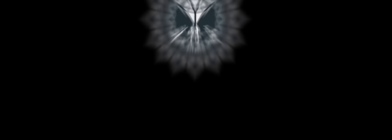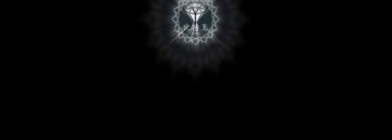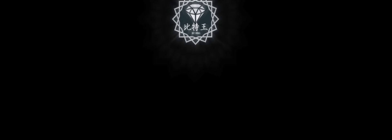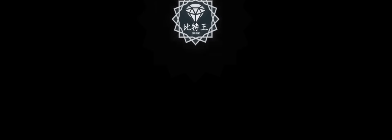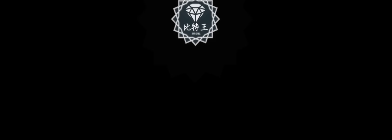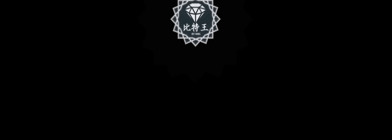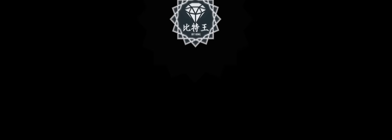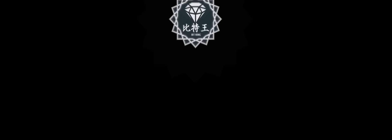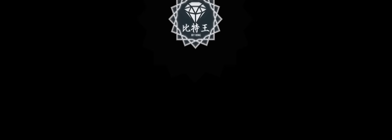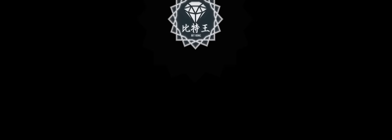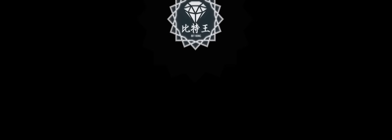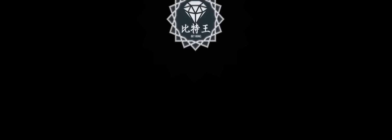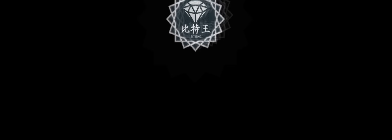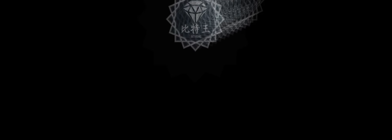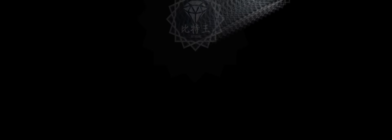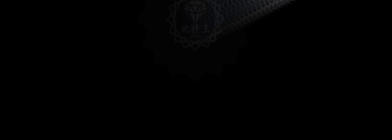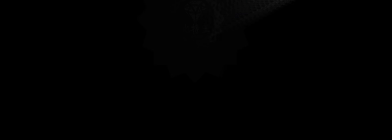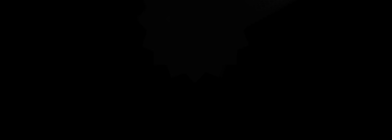委员，